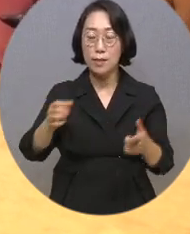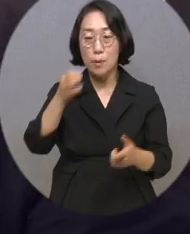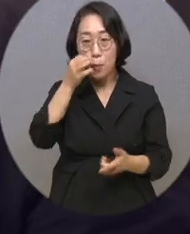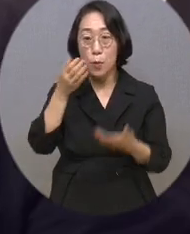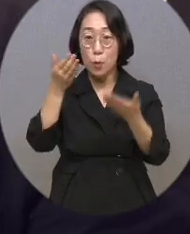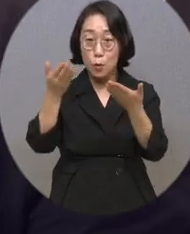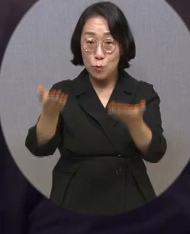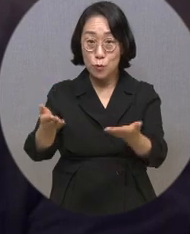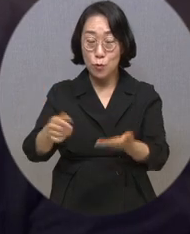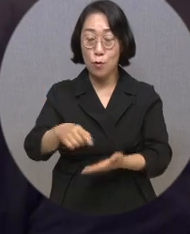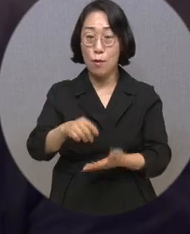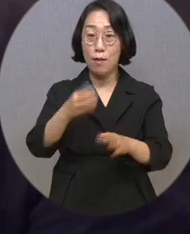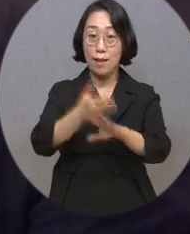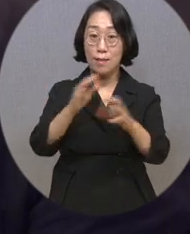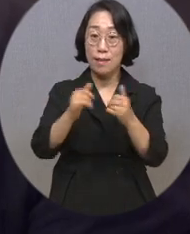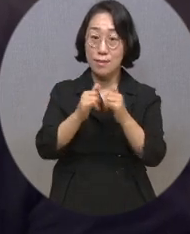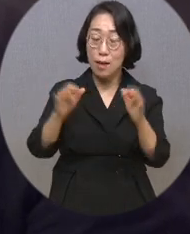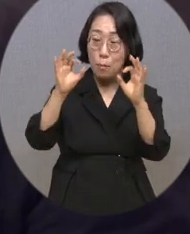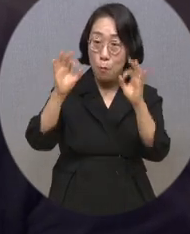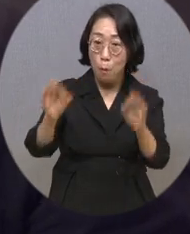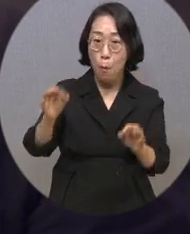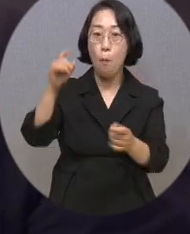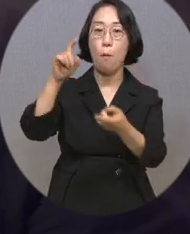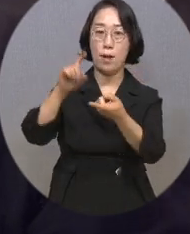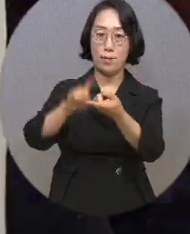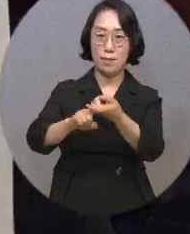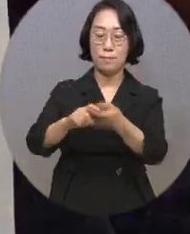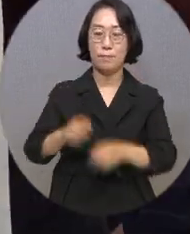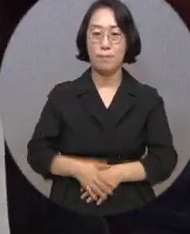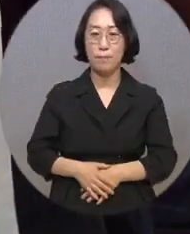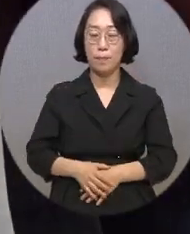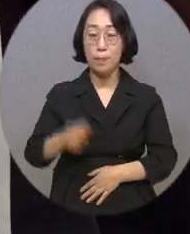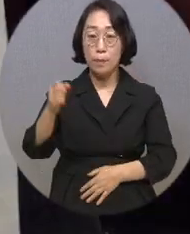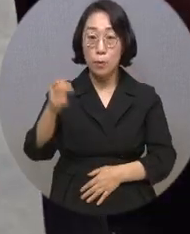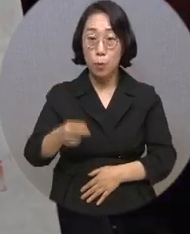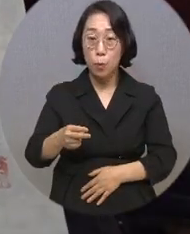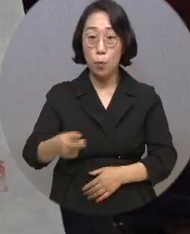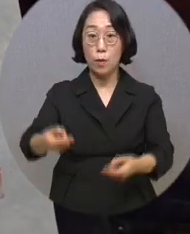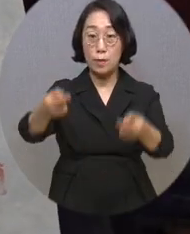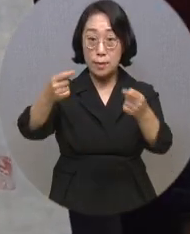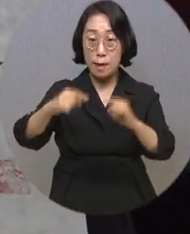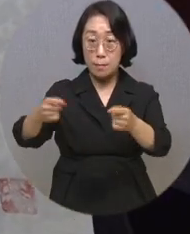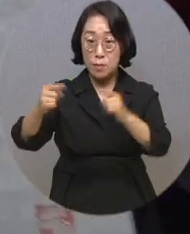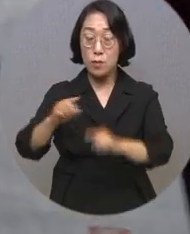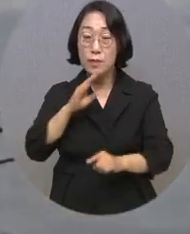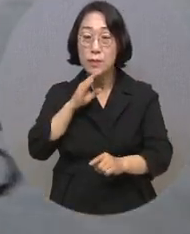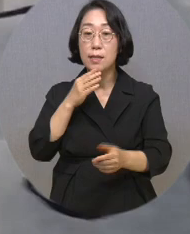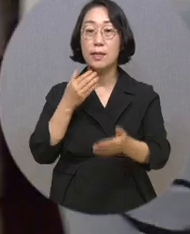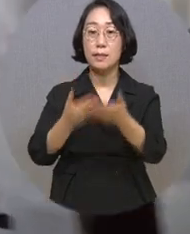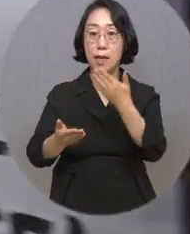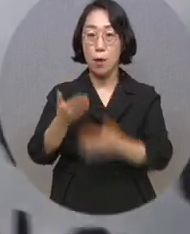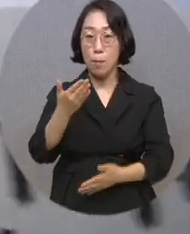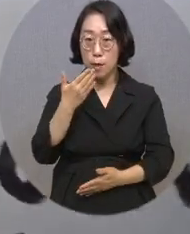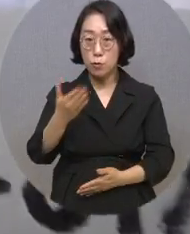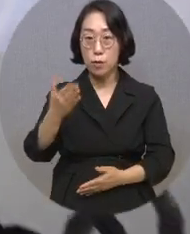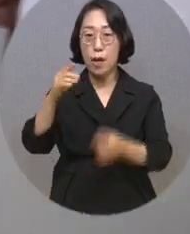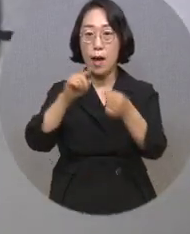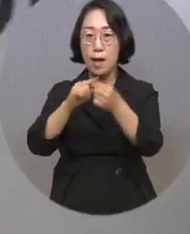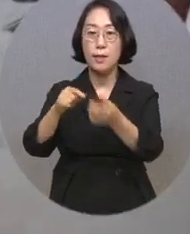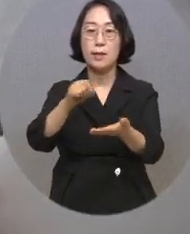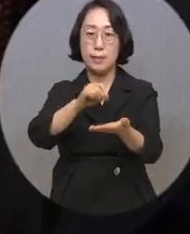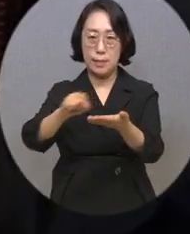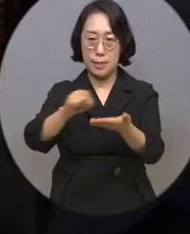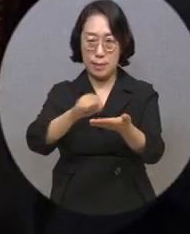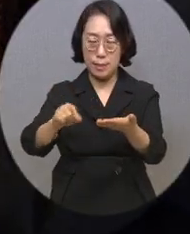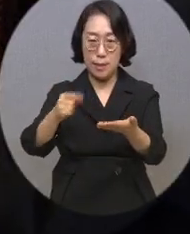무대로 올라 현지인들의 눈길을 사로잡았습니다. 또한 참석자들이 직접 체험할 수 있는 한글 서예 글씨